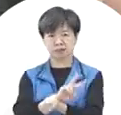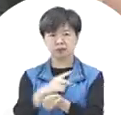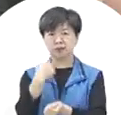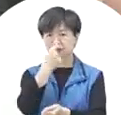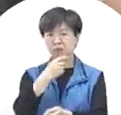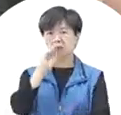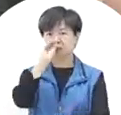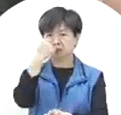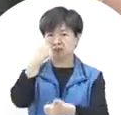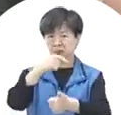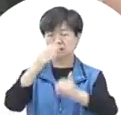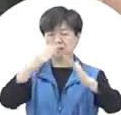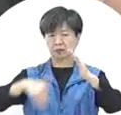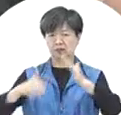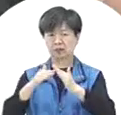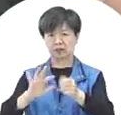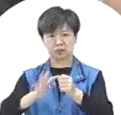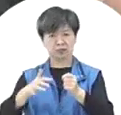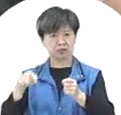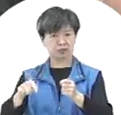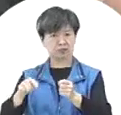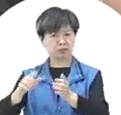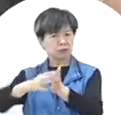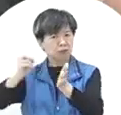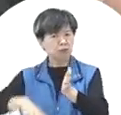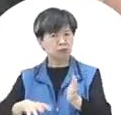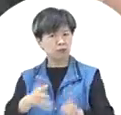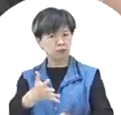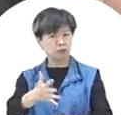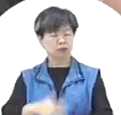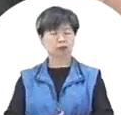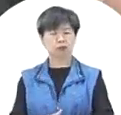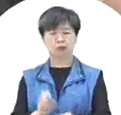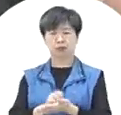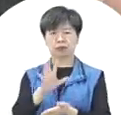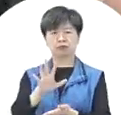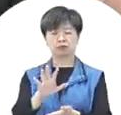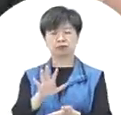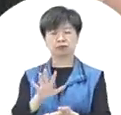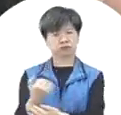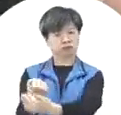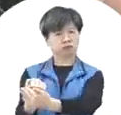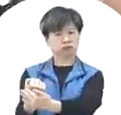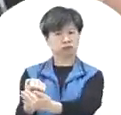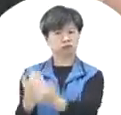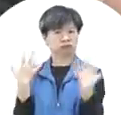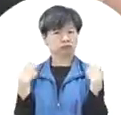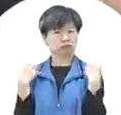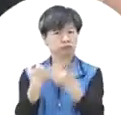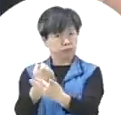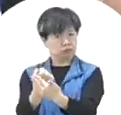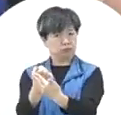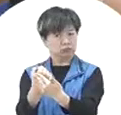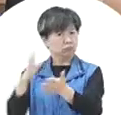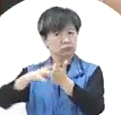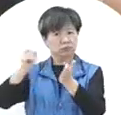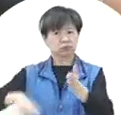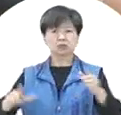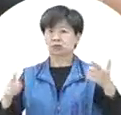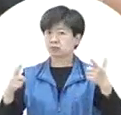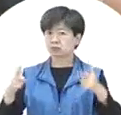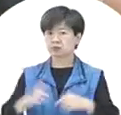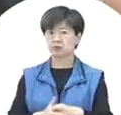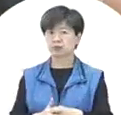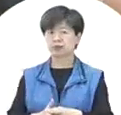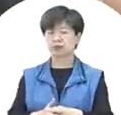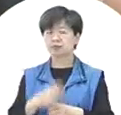特教学校，国中部为什么要裁撤？ 跟议员报告，没有裁撤， 没有裁撤， 从头到尾都没有裁撤，因为他是建府